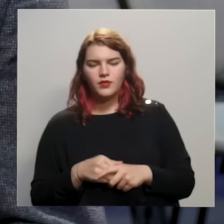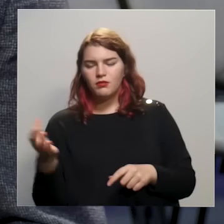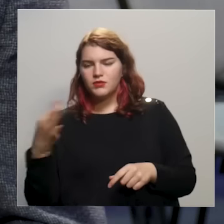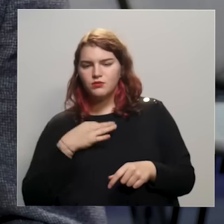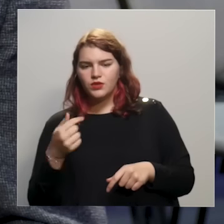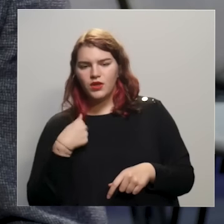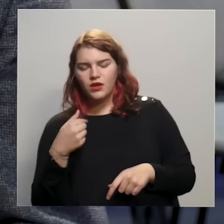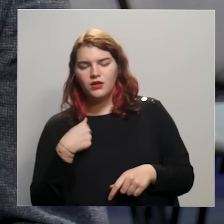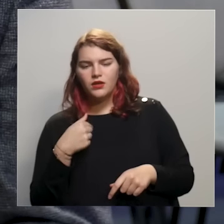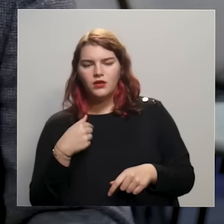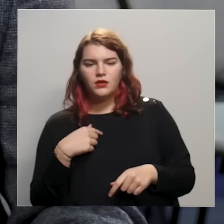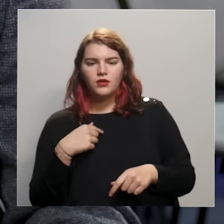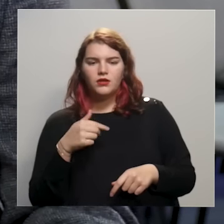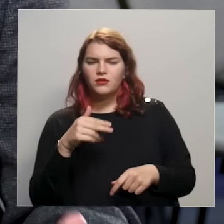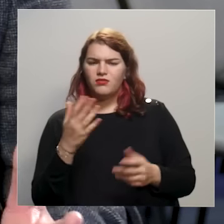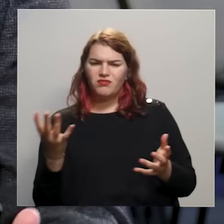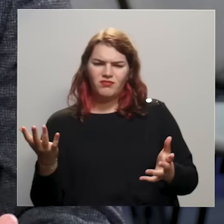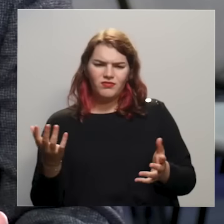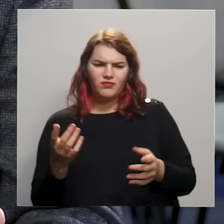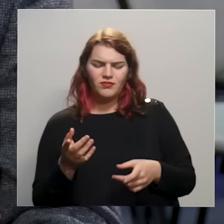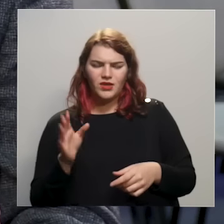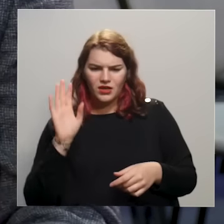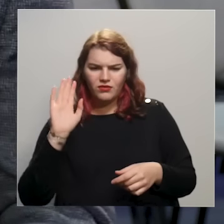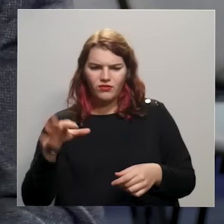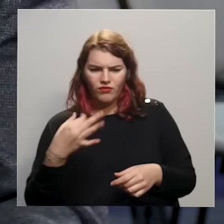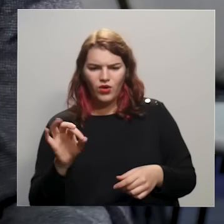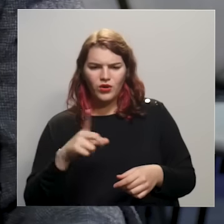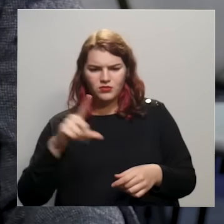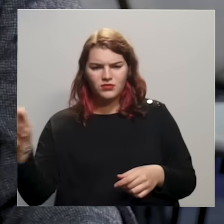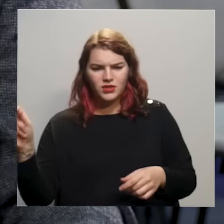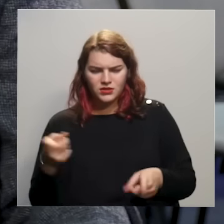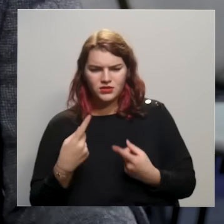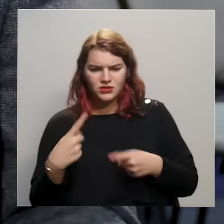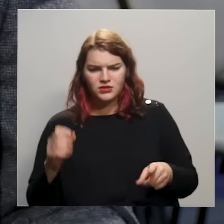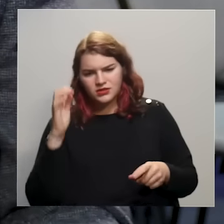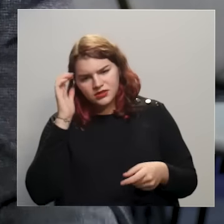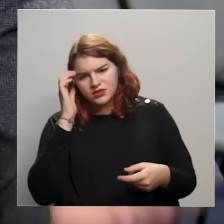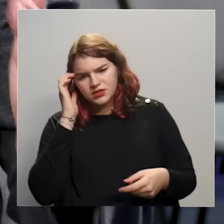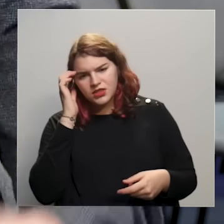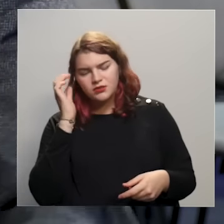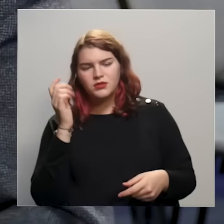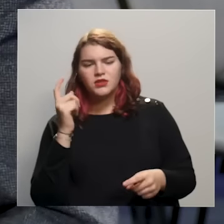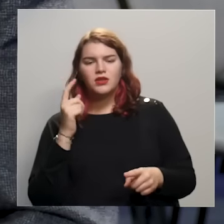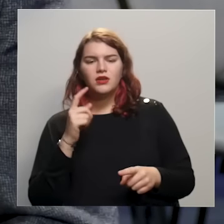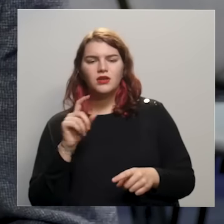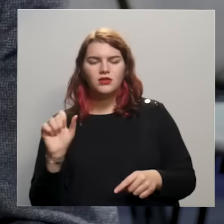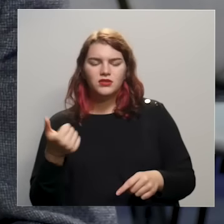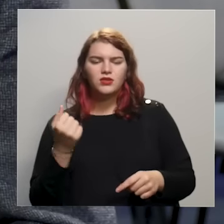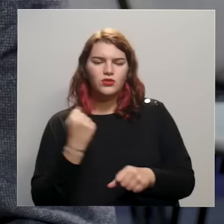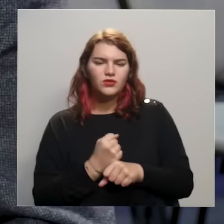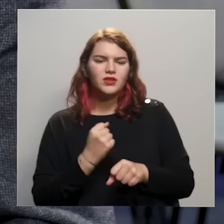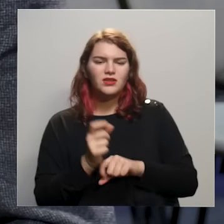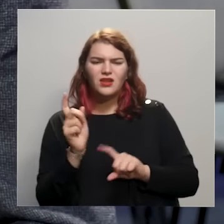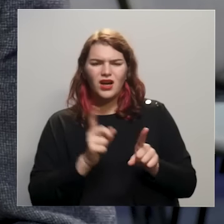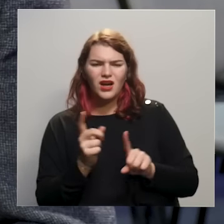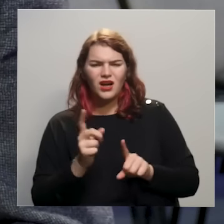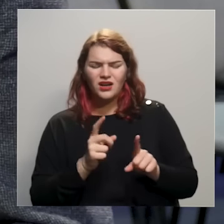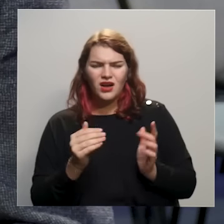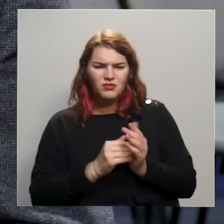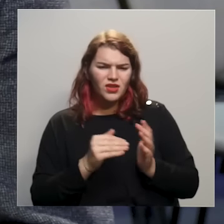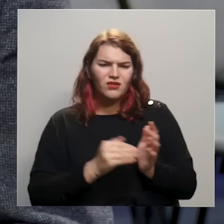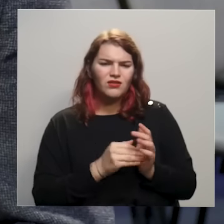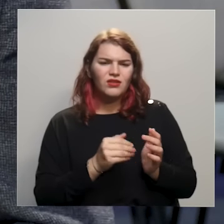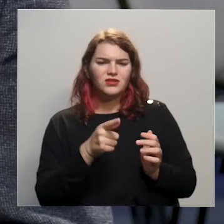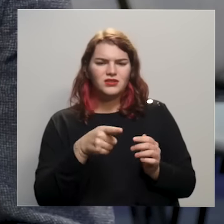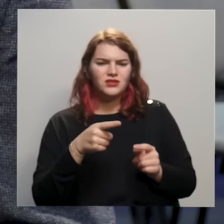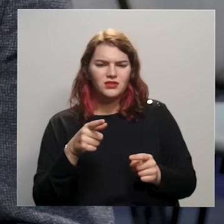așa, Nicușor, vai, te las să pleci la cântat, că eu plecam sâmbăta și recuperam. Dar am atâta nevoie, avem